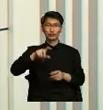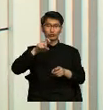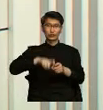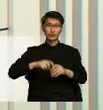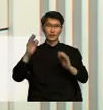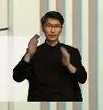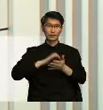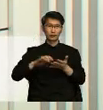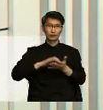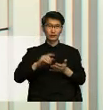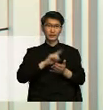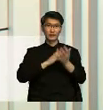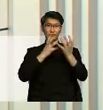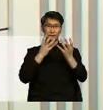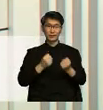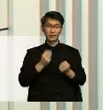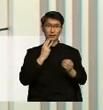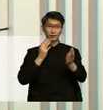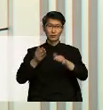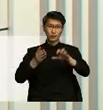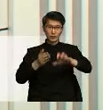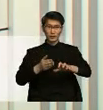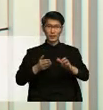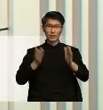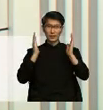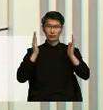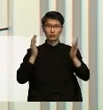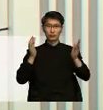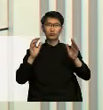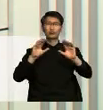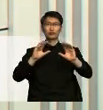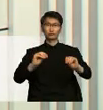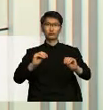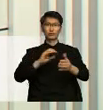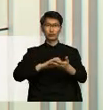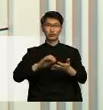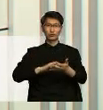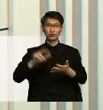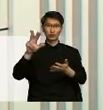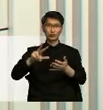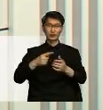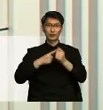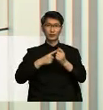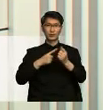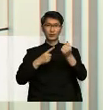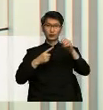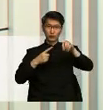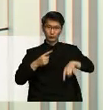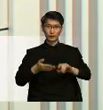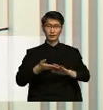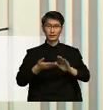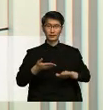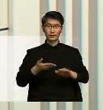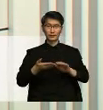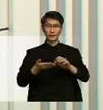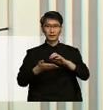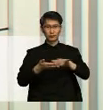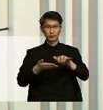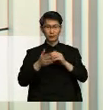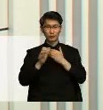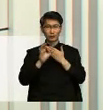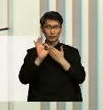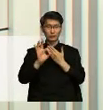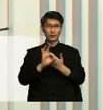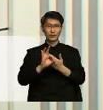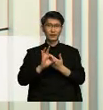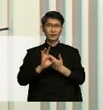전국적으로 학생 인구가 가장 많은 경기도에서 학업을 중단하는 고등학생 수도 전국에서 가장 많은데요. 그 비율로 보면